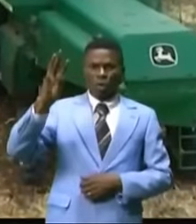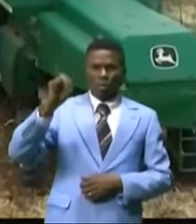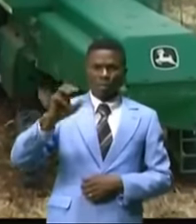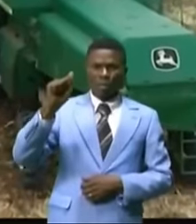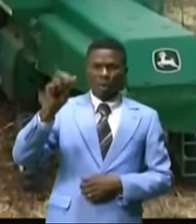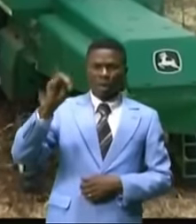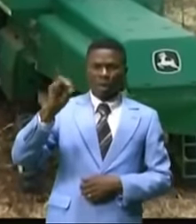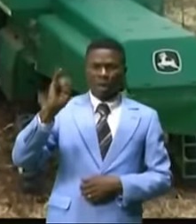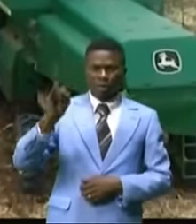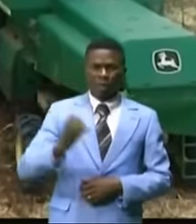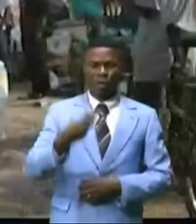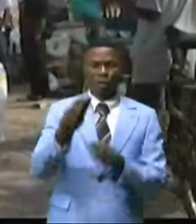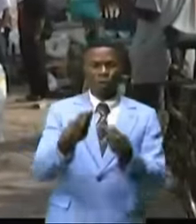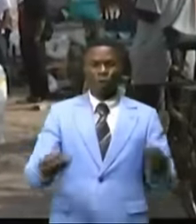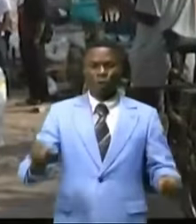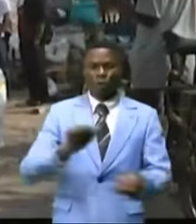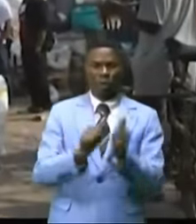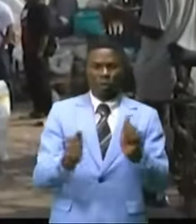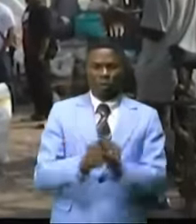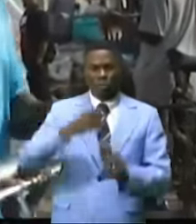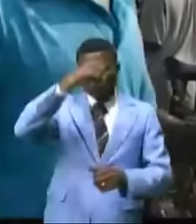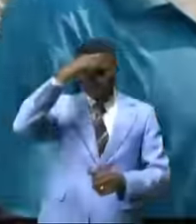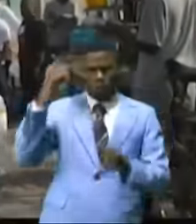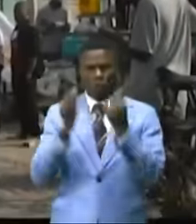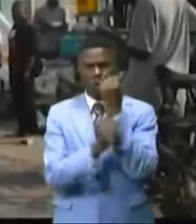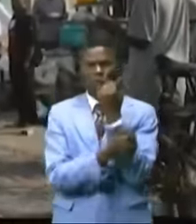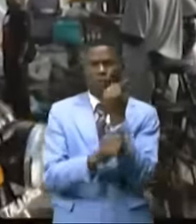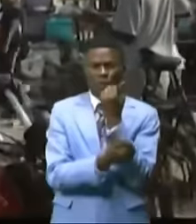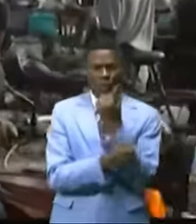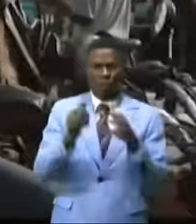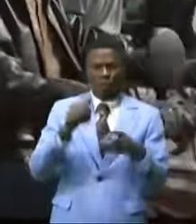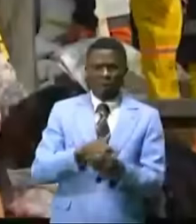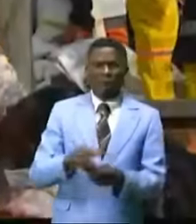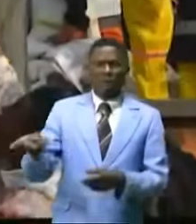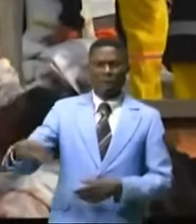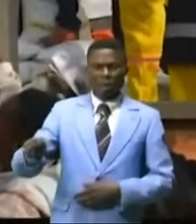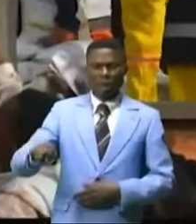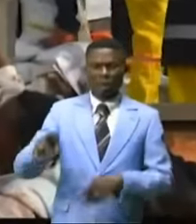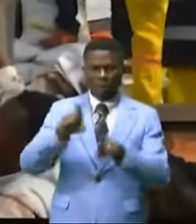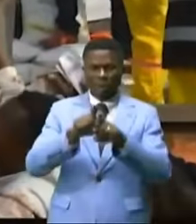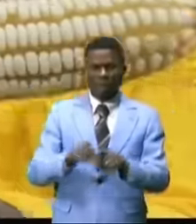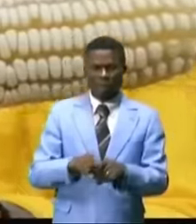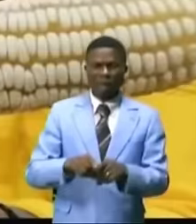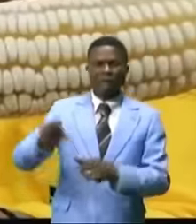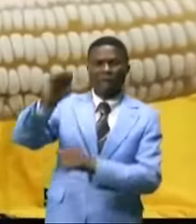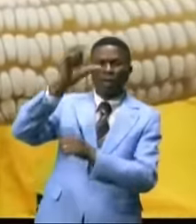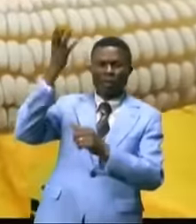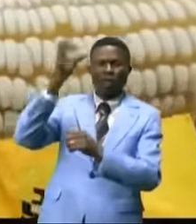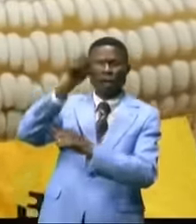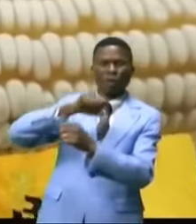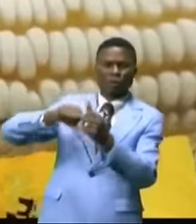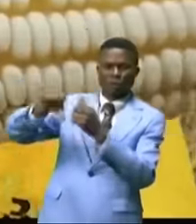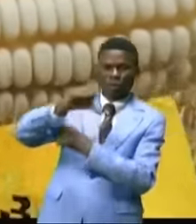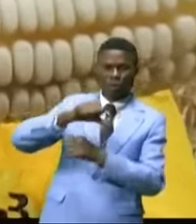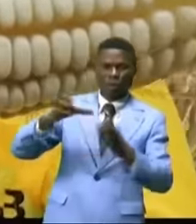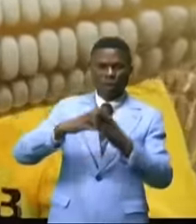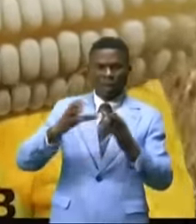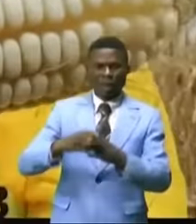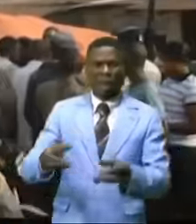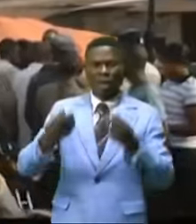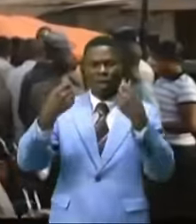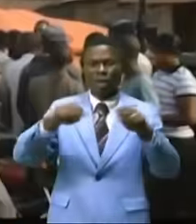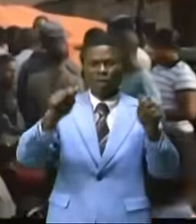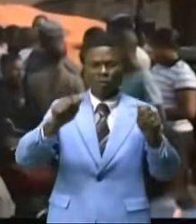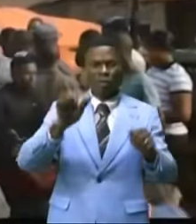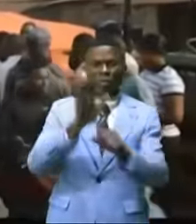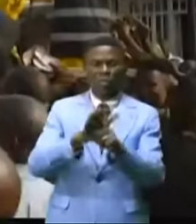de résoudre le problème de pénurie des maïs dans la région et dans les contrées voisines, avec la mise en vente des